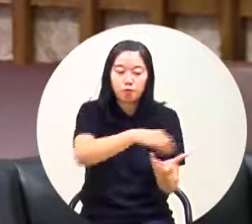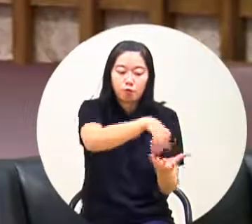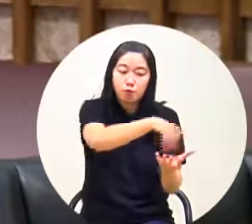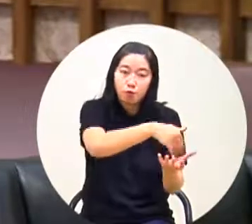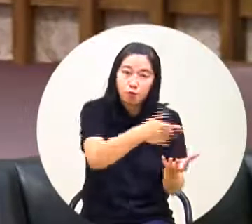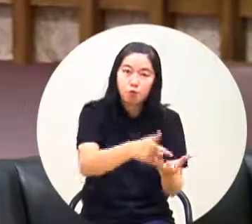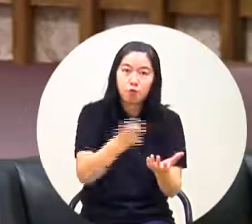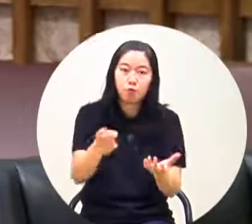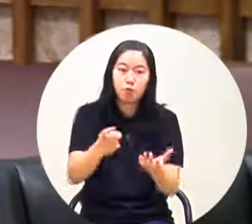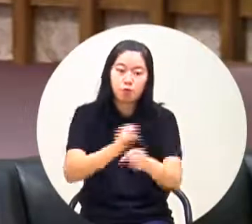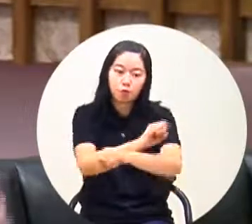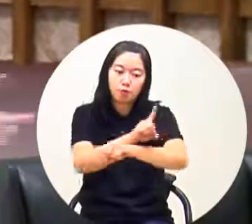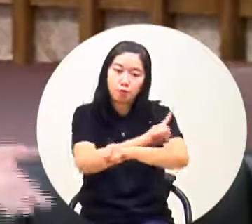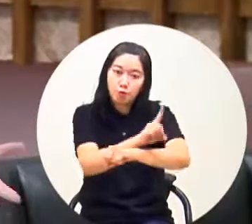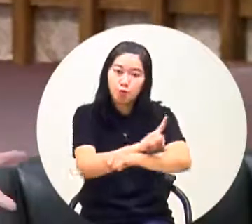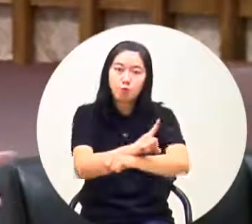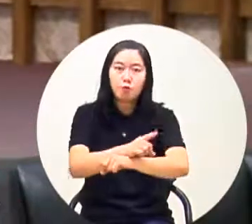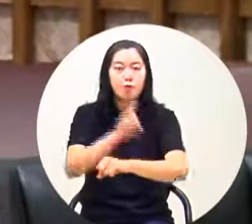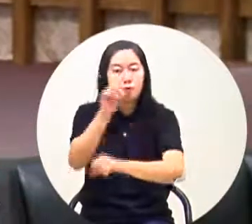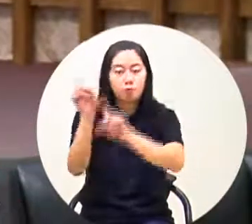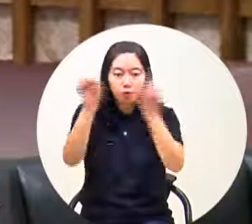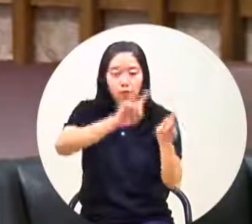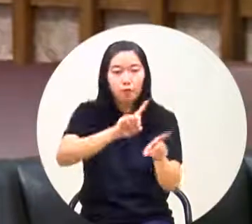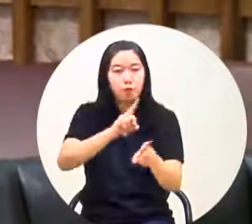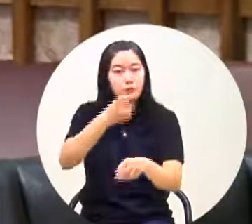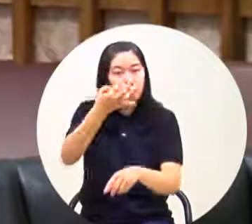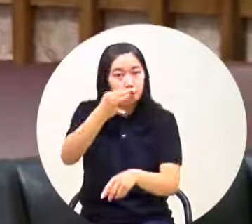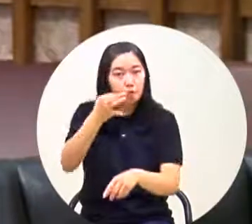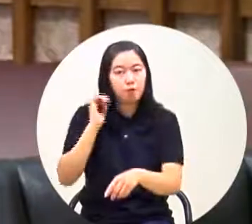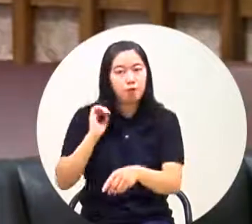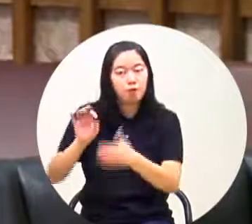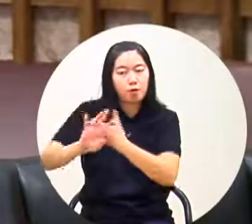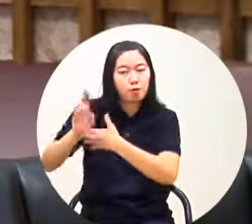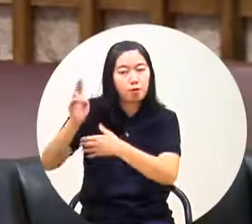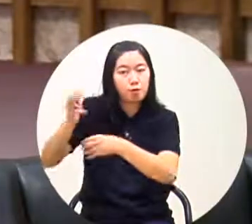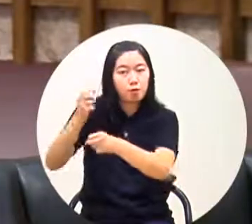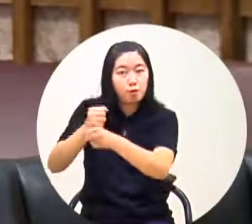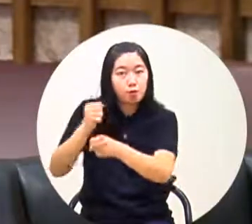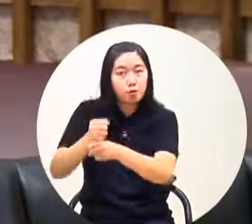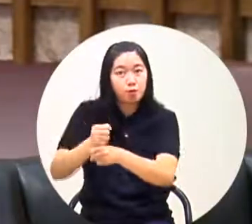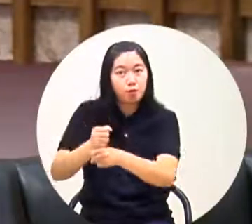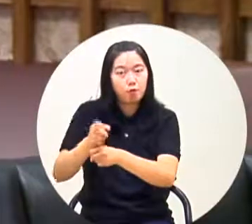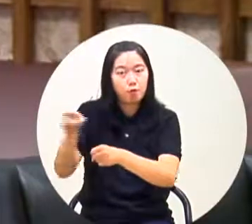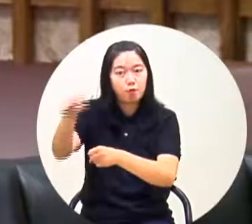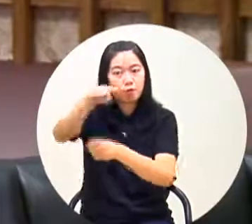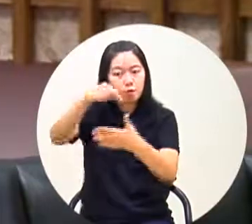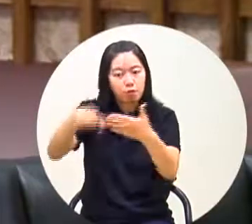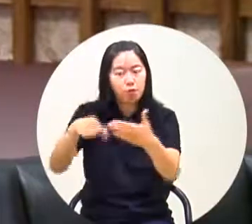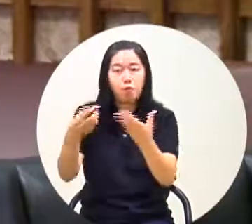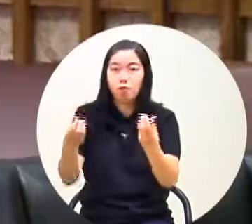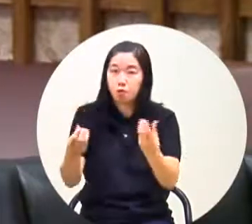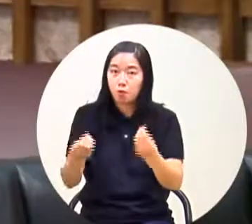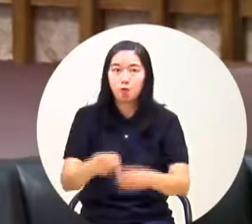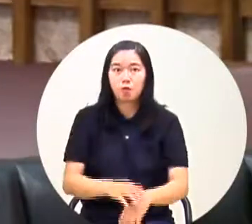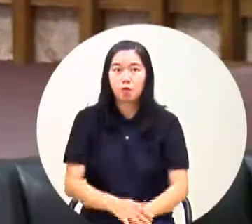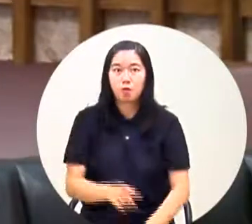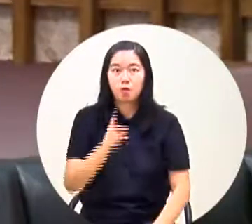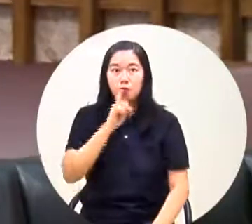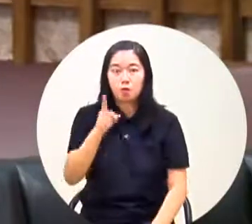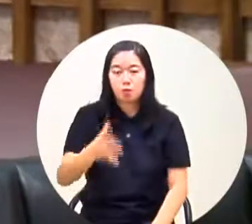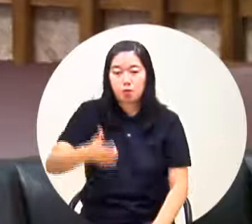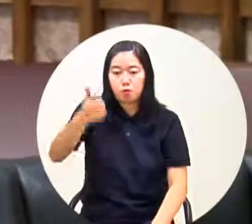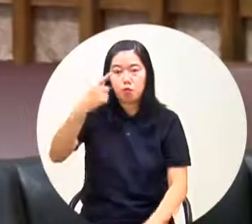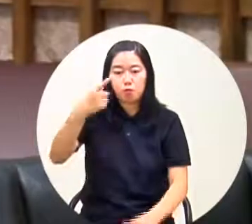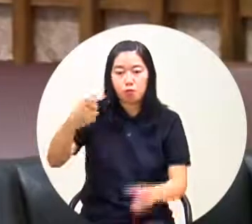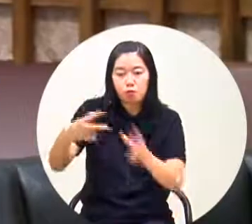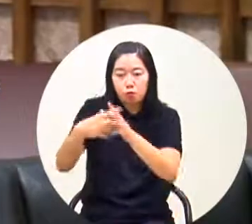侪嘛，入心嘛有嘛吼，啊一挂派成功哦，我感觉因完全拢无制度啦，因为若先讲甘头家有啥物摩擦，